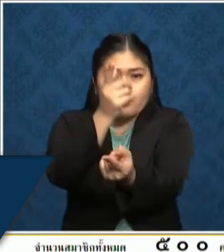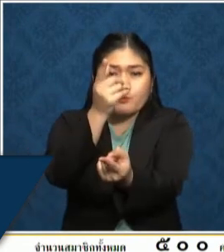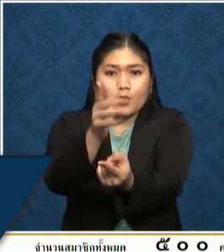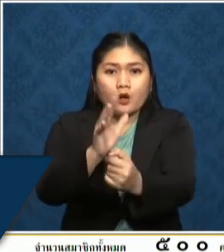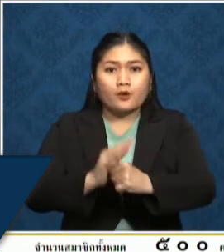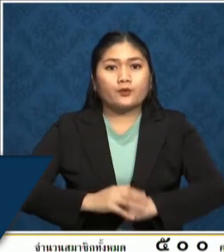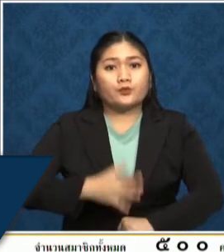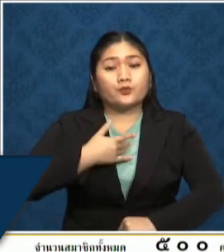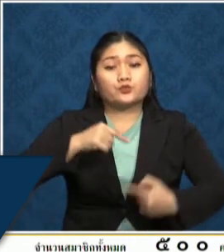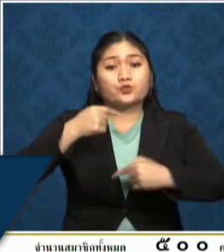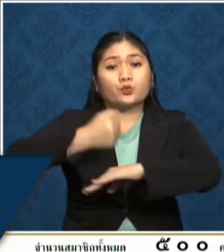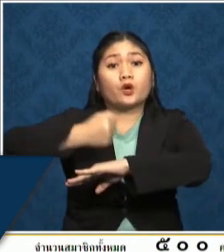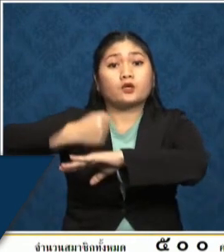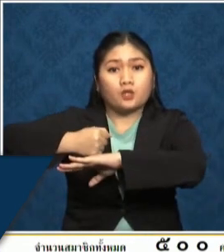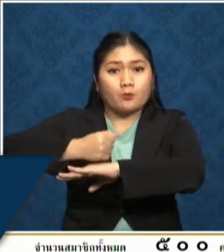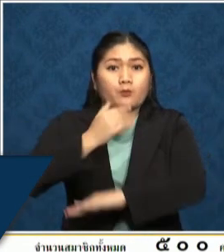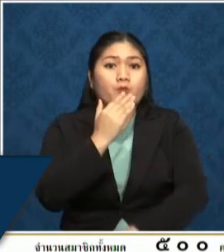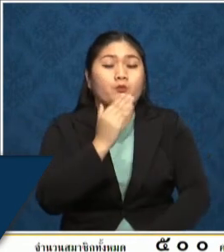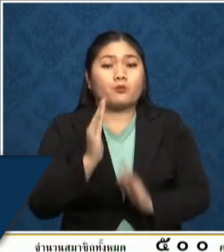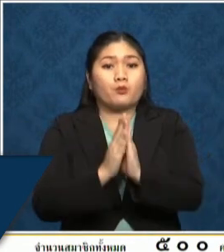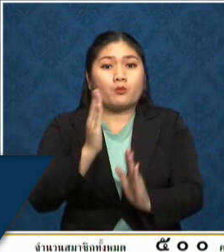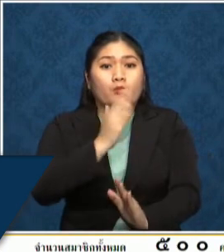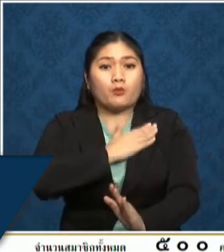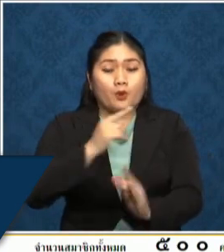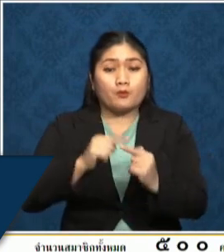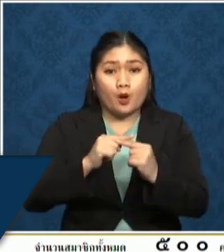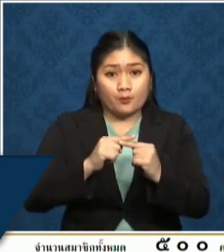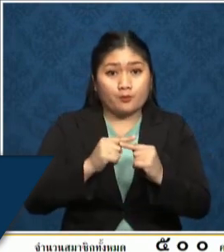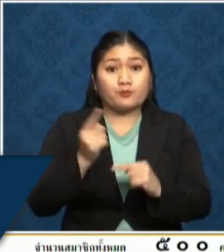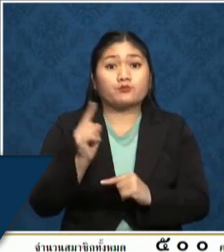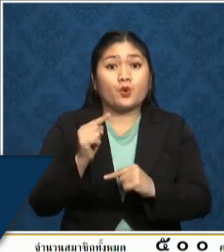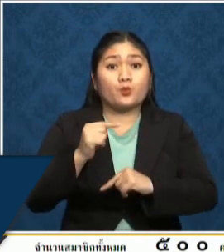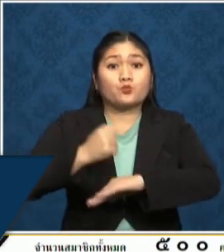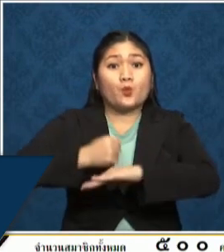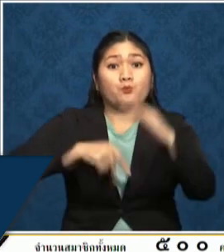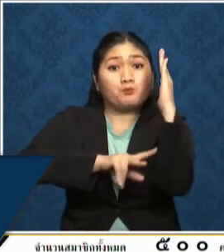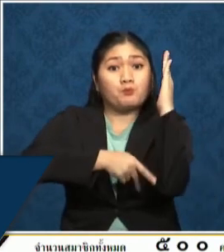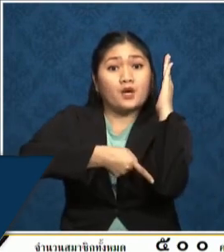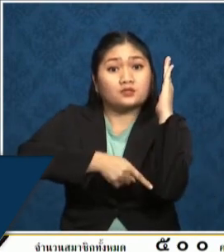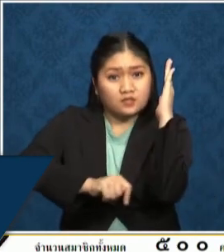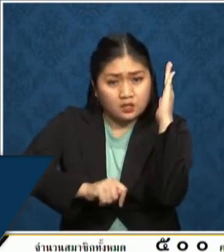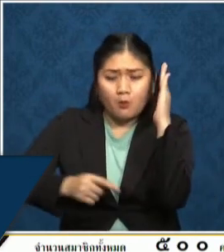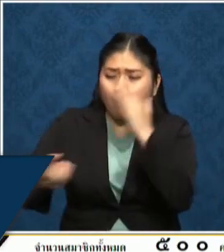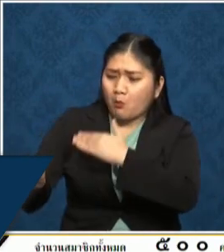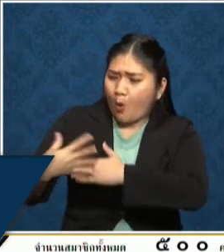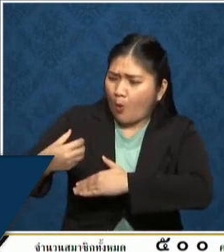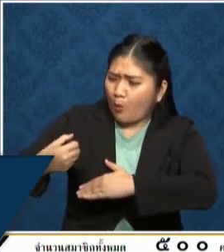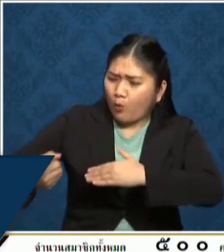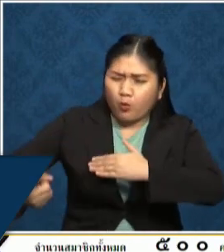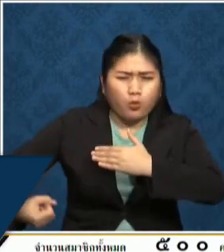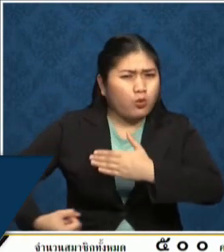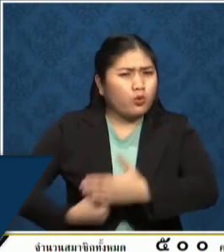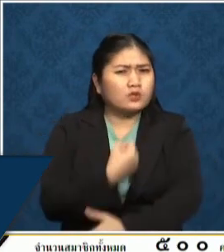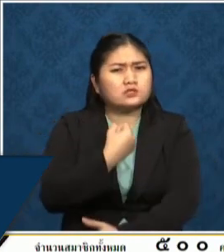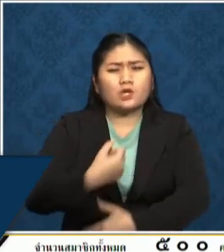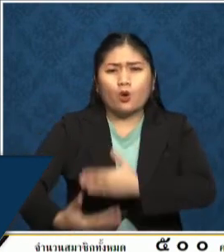พุชัดเจนว่าท่านเสียดายโอกาสที่วันนั้นท่